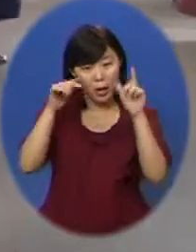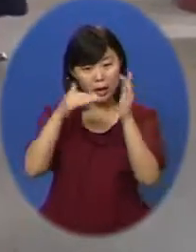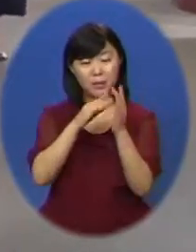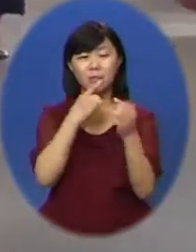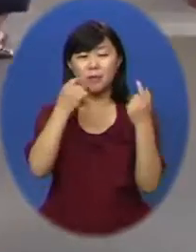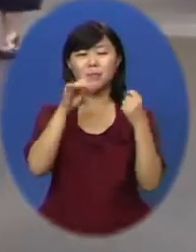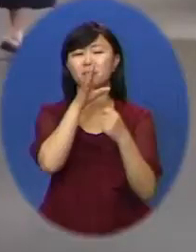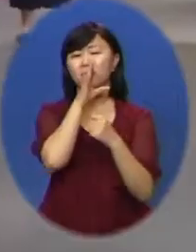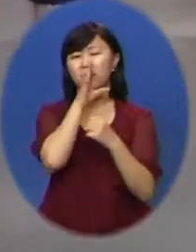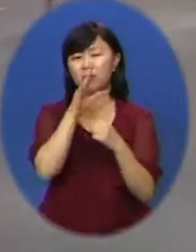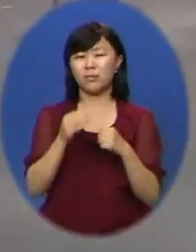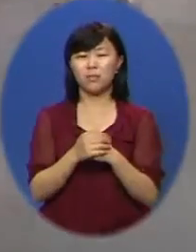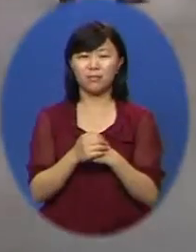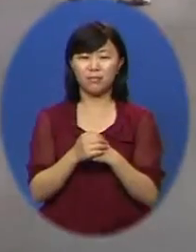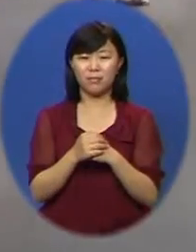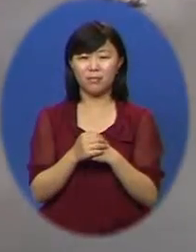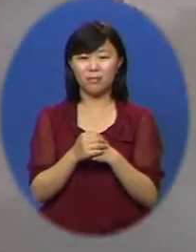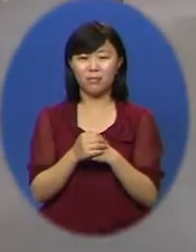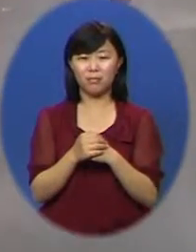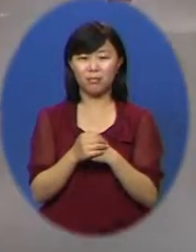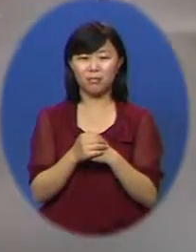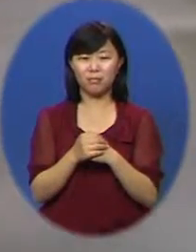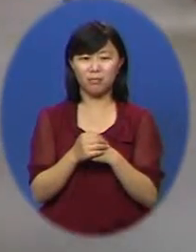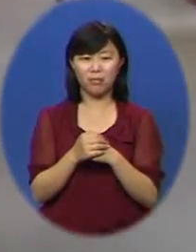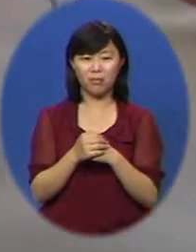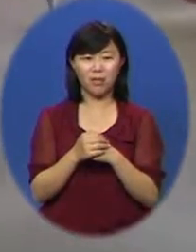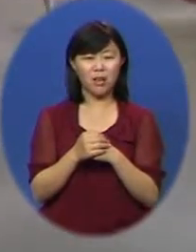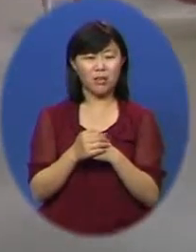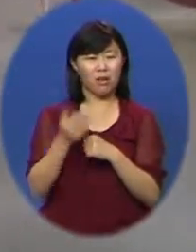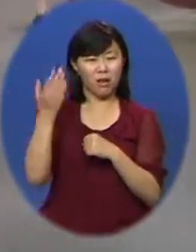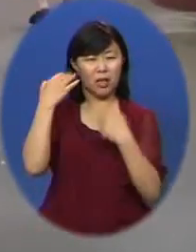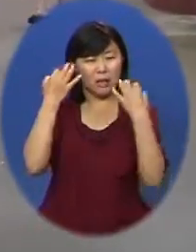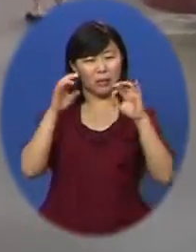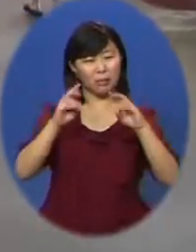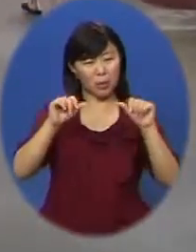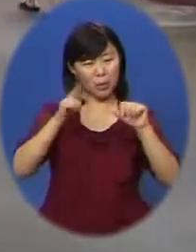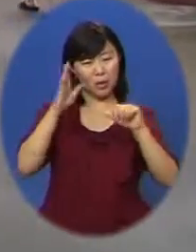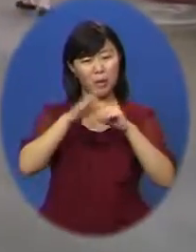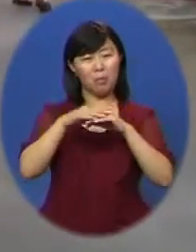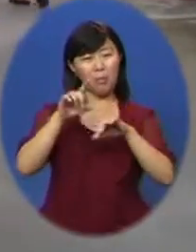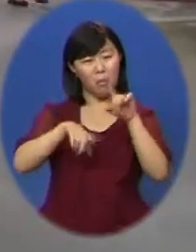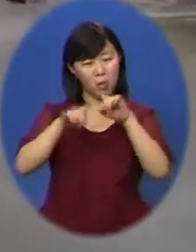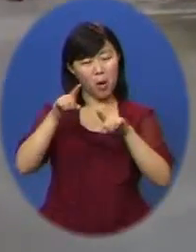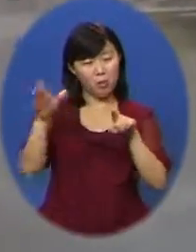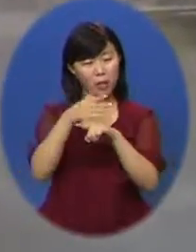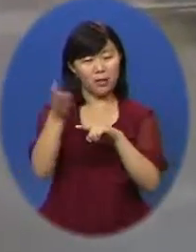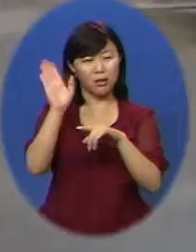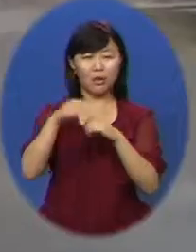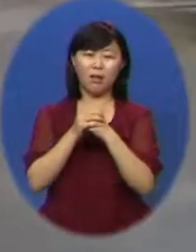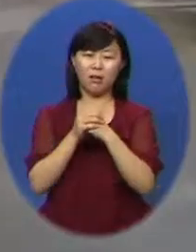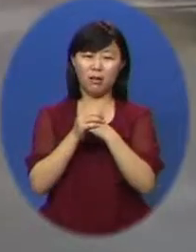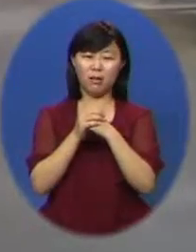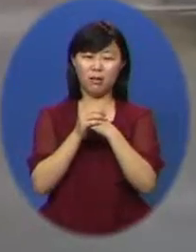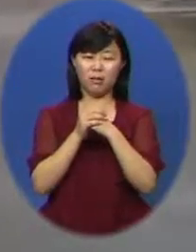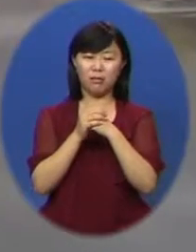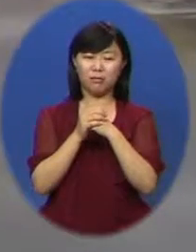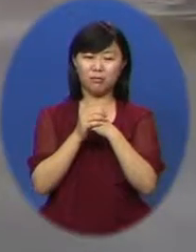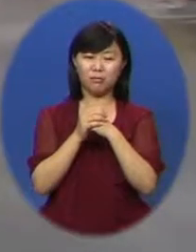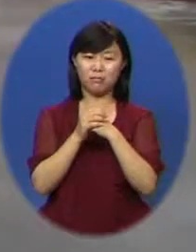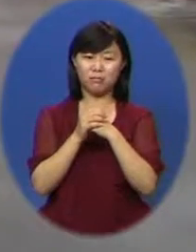그죠. 언제나 금토 했는데 이제 이번에 나 목요일부터 했는데 유니버셔도 때문에 금토면은 훈련 실패했죠.